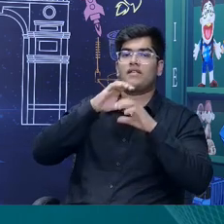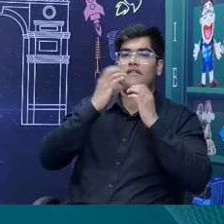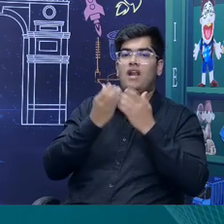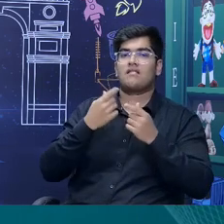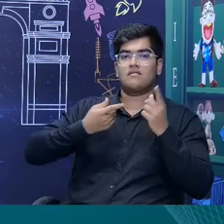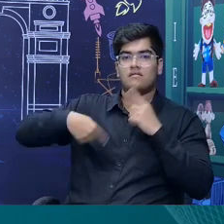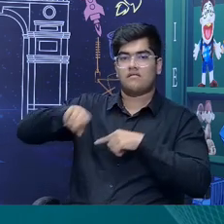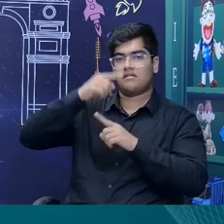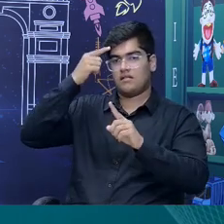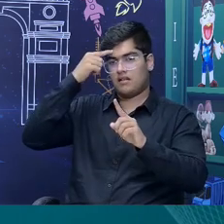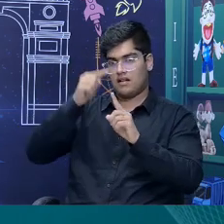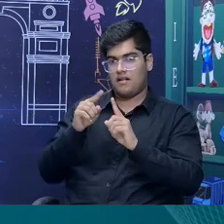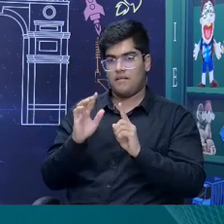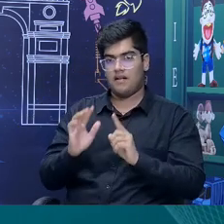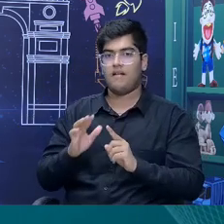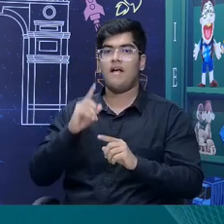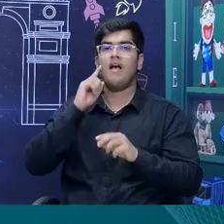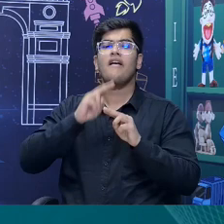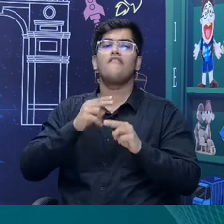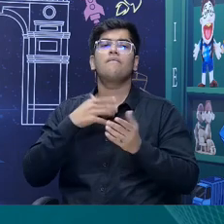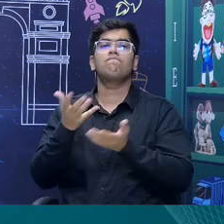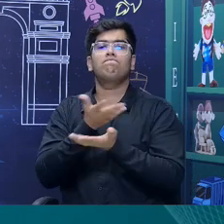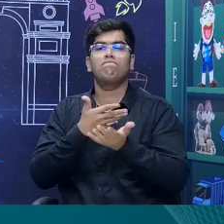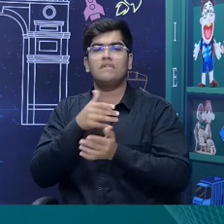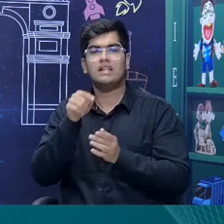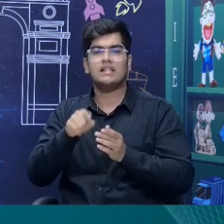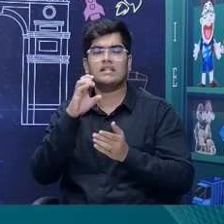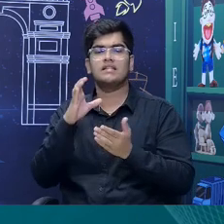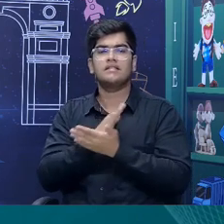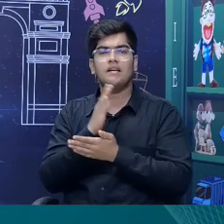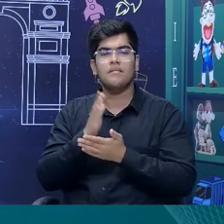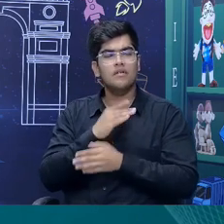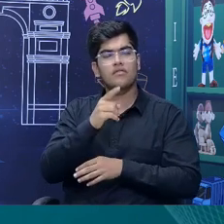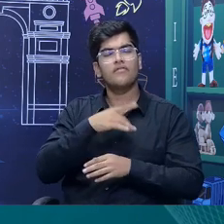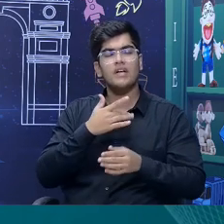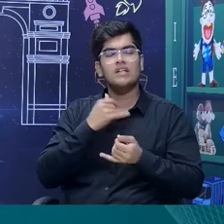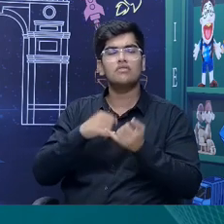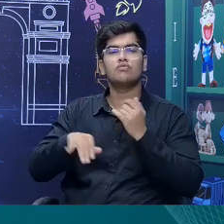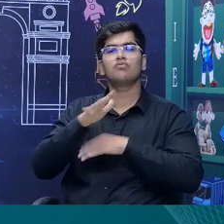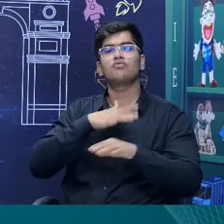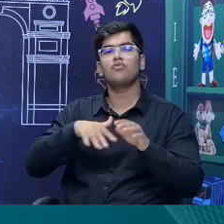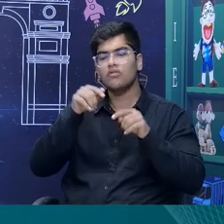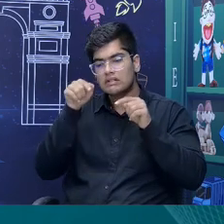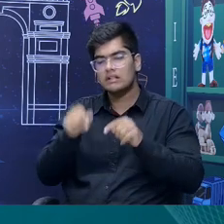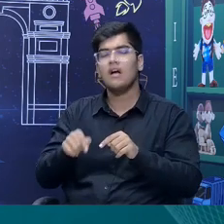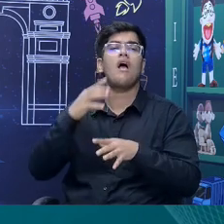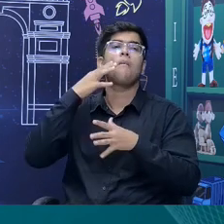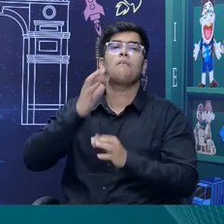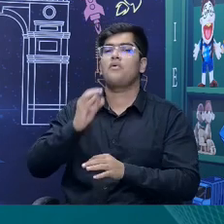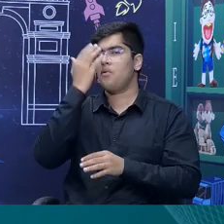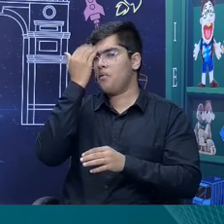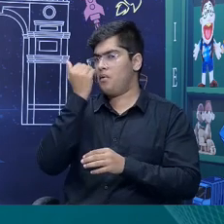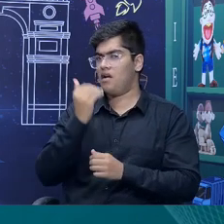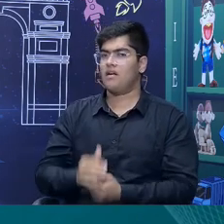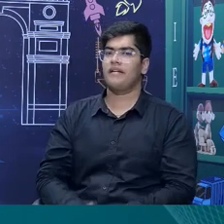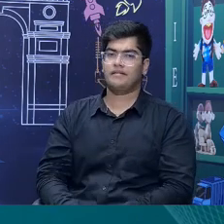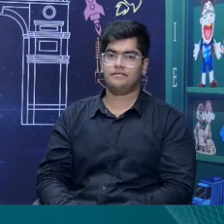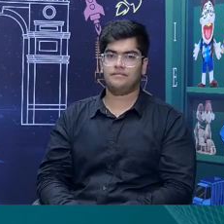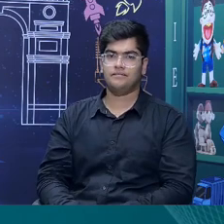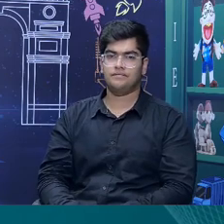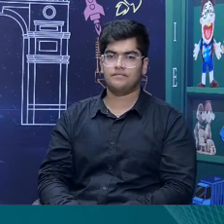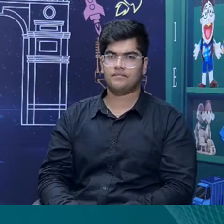हम स्पेसिफिक टॉप चैप्टर की बात करें इस टॉपिक की बात करें तो सोशियोलॉजी में ये इतना इंपॉर्टेंट क्यों है मैं सोशियोलॉजी